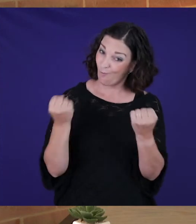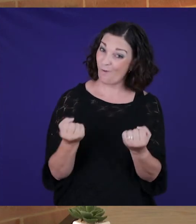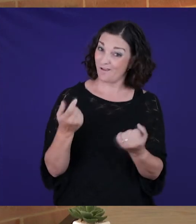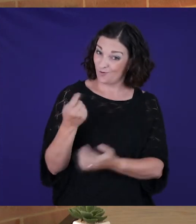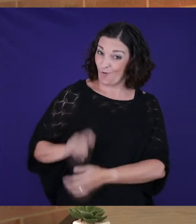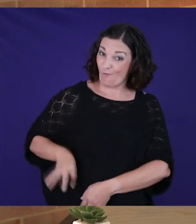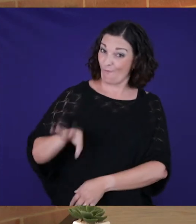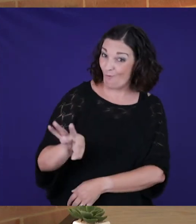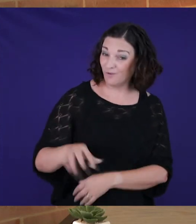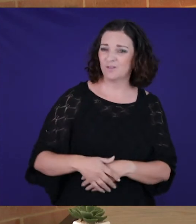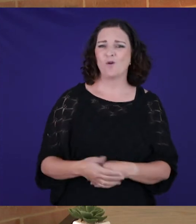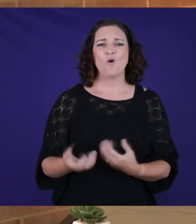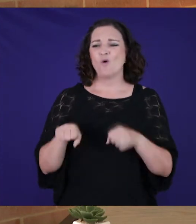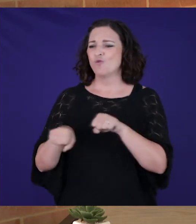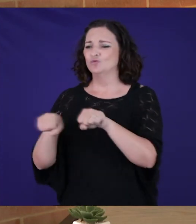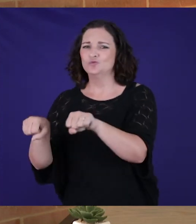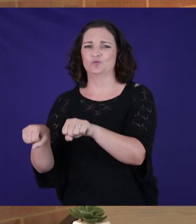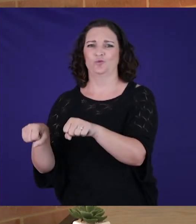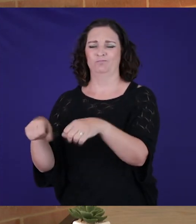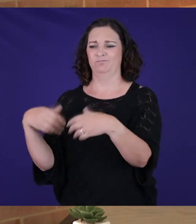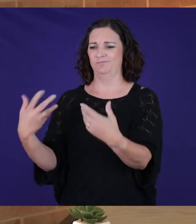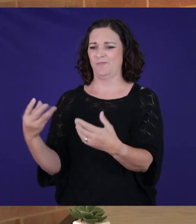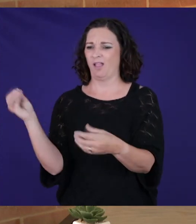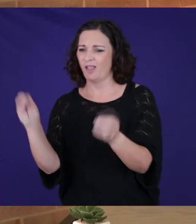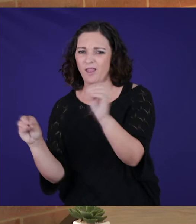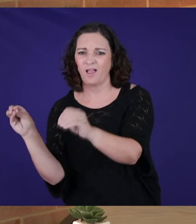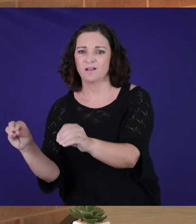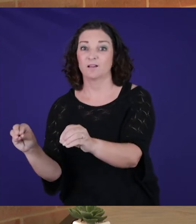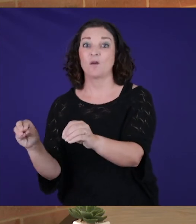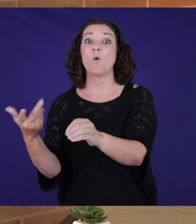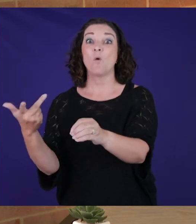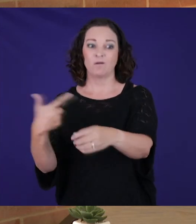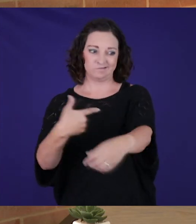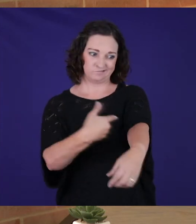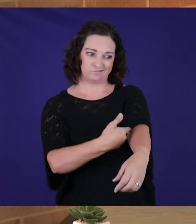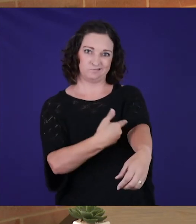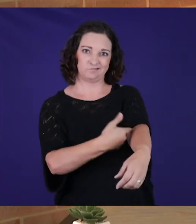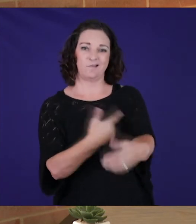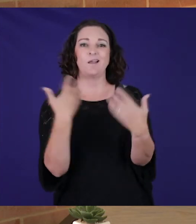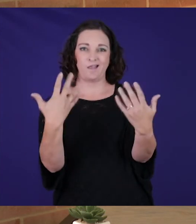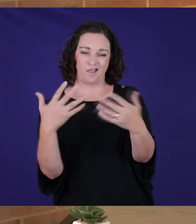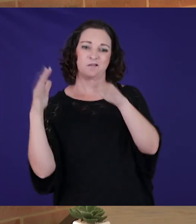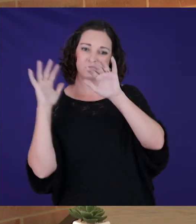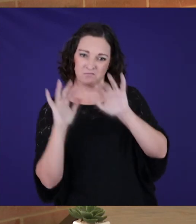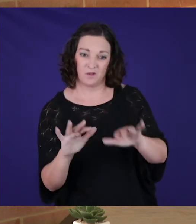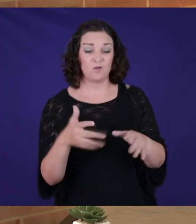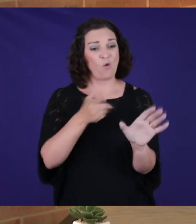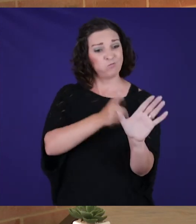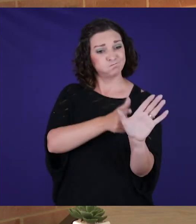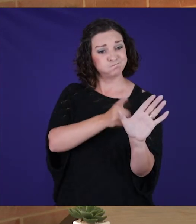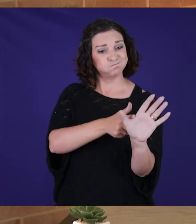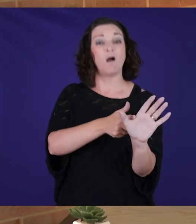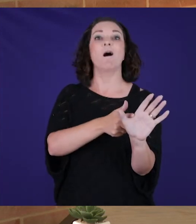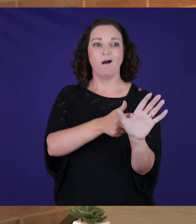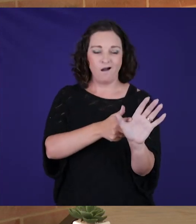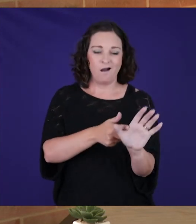die hande wat die trollie vir my top in my kar stoot en help inpak. Seën ook die hande wat 'n drip opsit, die hande wat vir ons help petrol ingooi. As